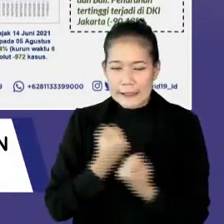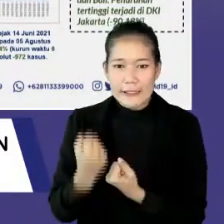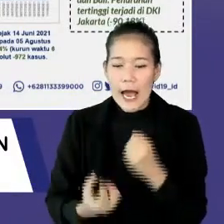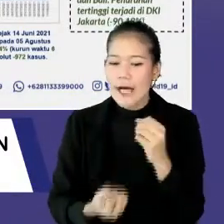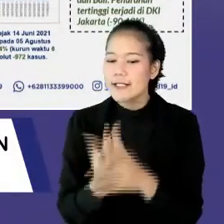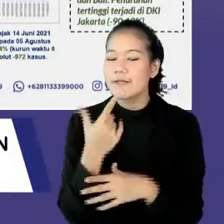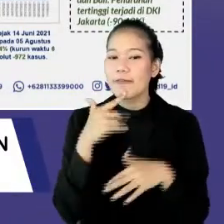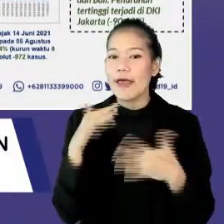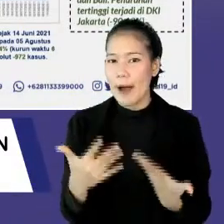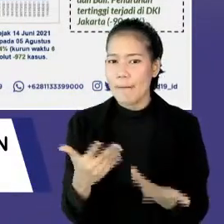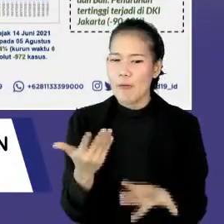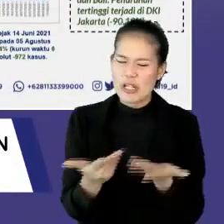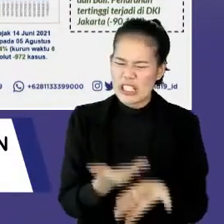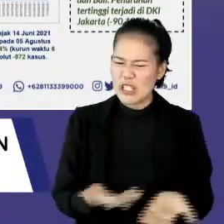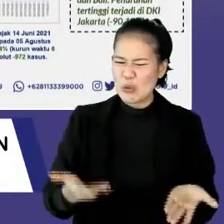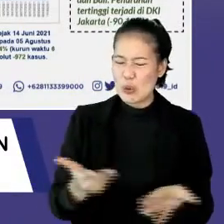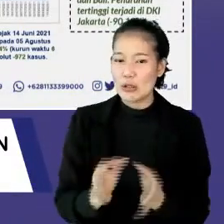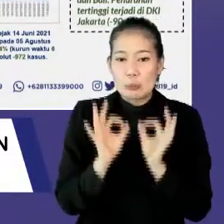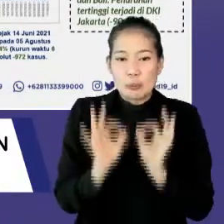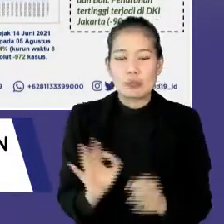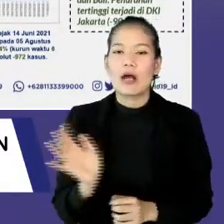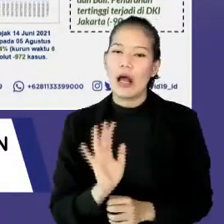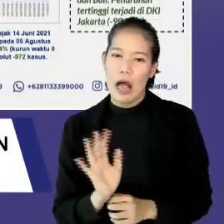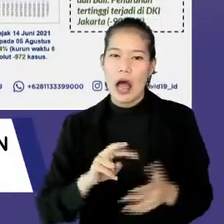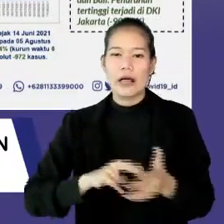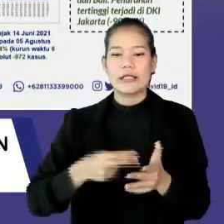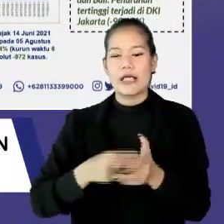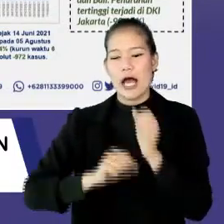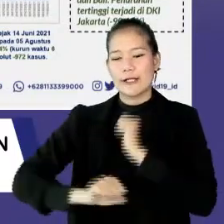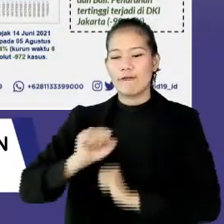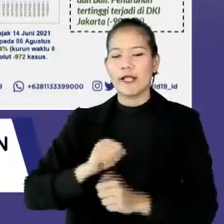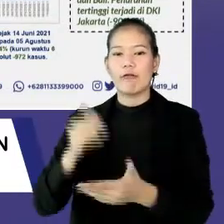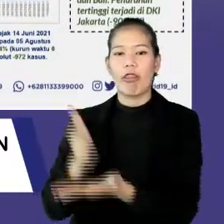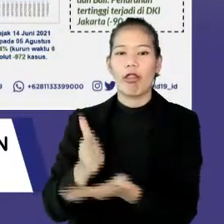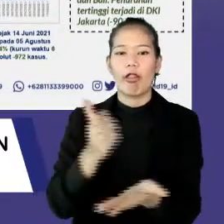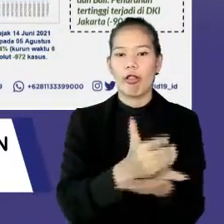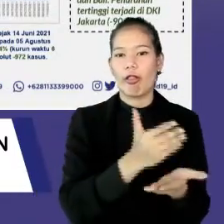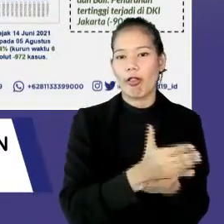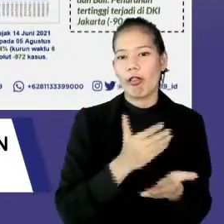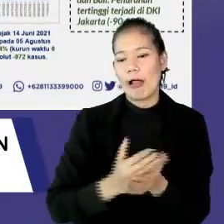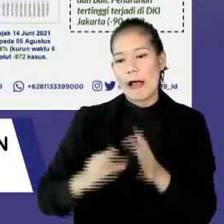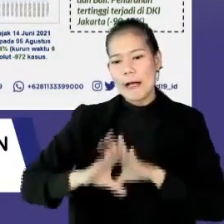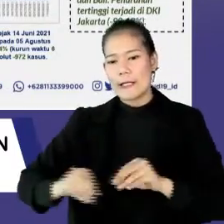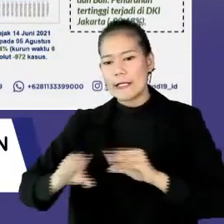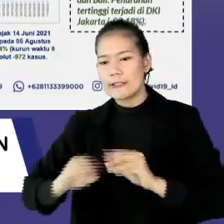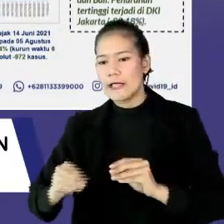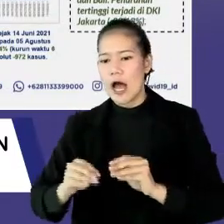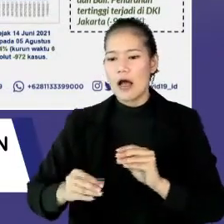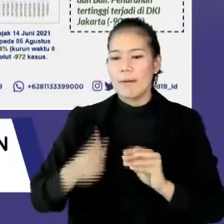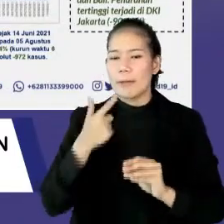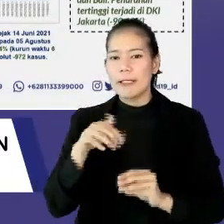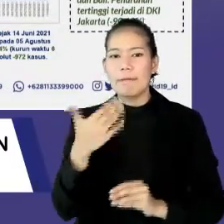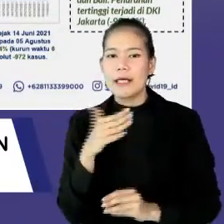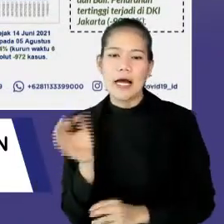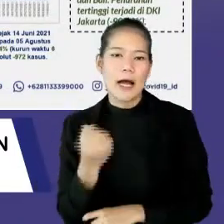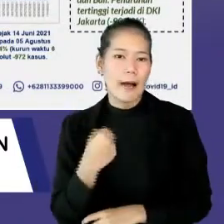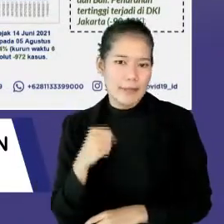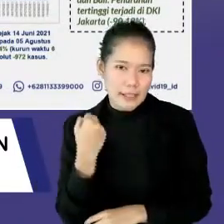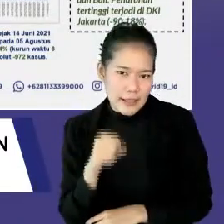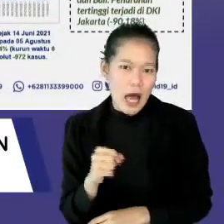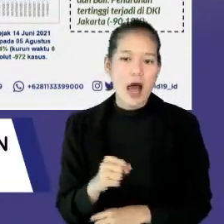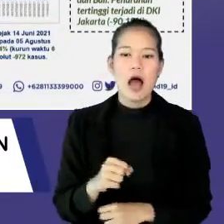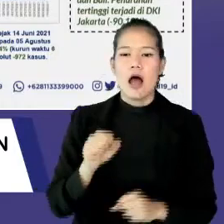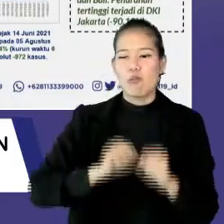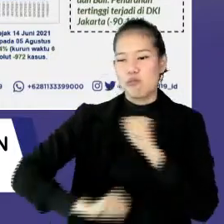tengah mungkin kondisi yang tidak ideal ya, kita terbatas untuk melakukan aktivitas, tidak bisa bekerja seperti biasanya, dengan